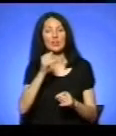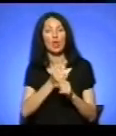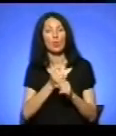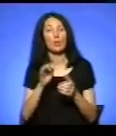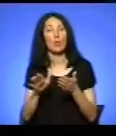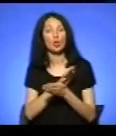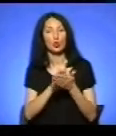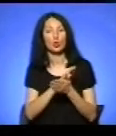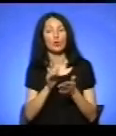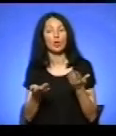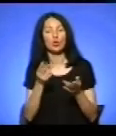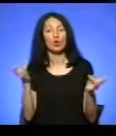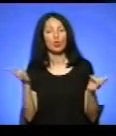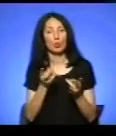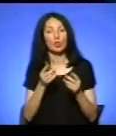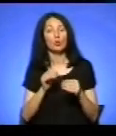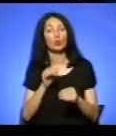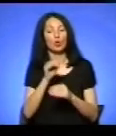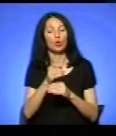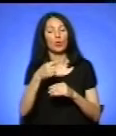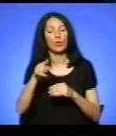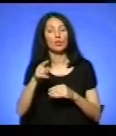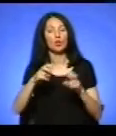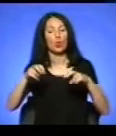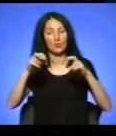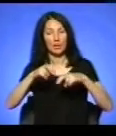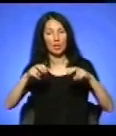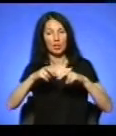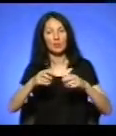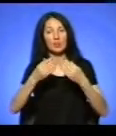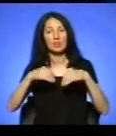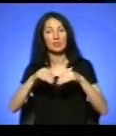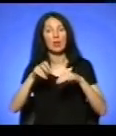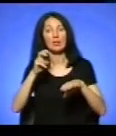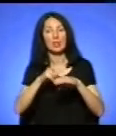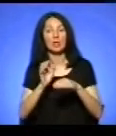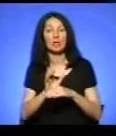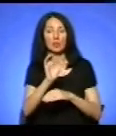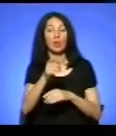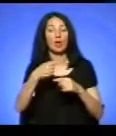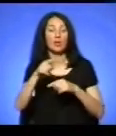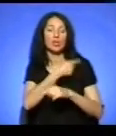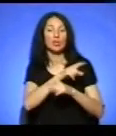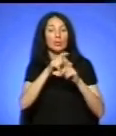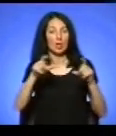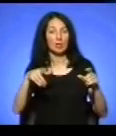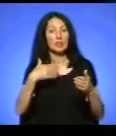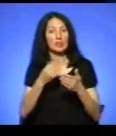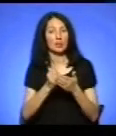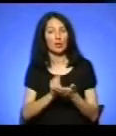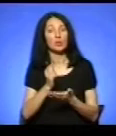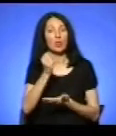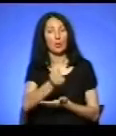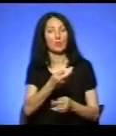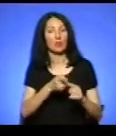Якщо необхідно додаткові інші обстеження, сімейний лікар скеровує його в інші заклади за своїм ж направленням. І в